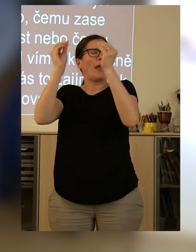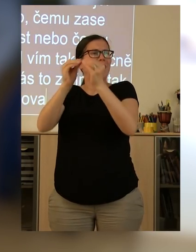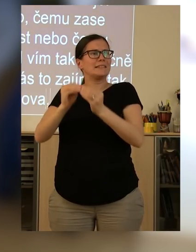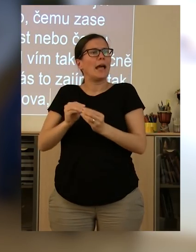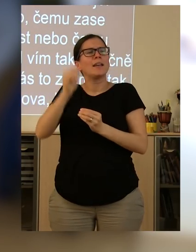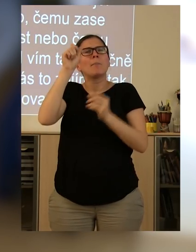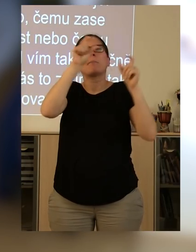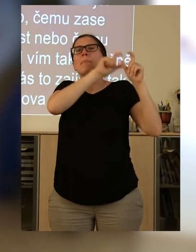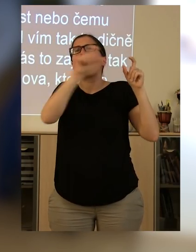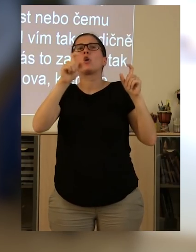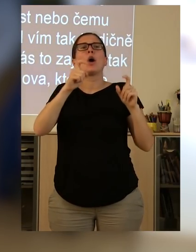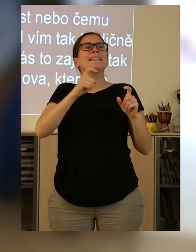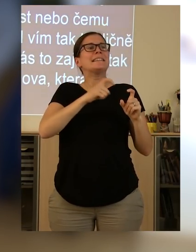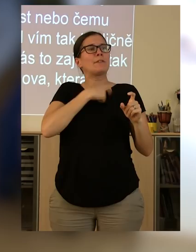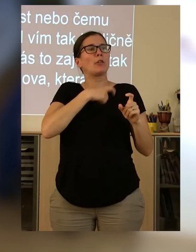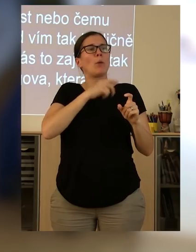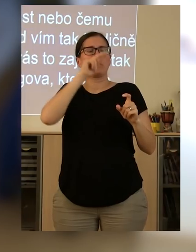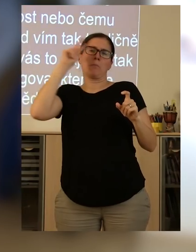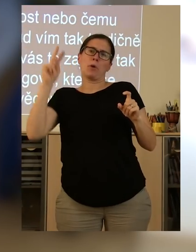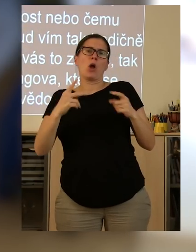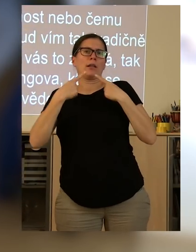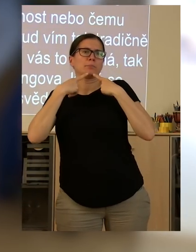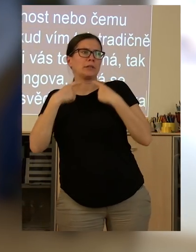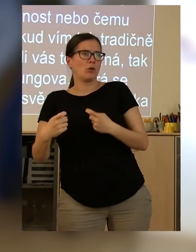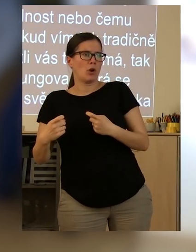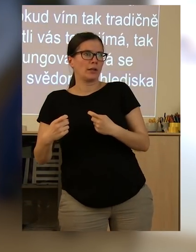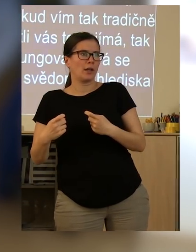jmenuje Svědomí z hlediska psychologie.